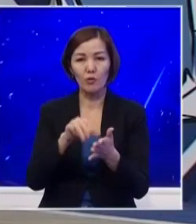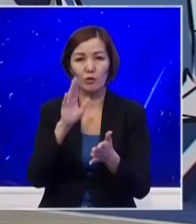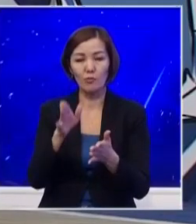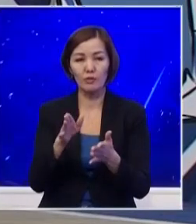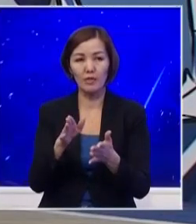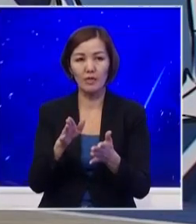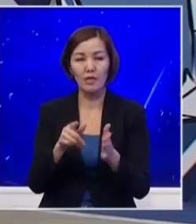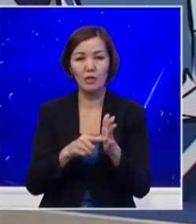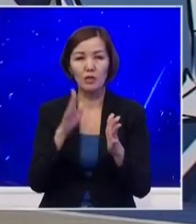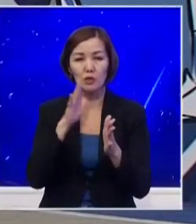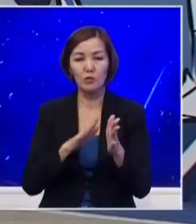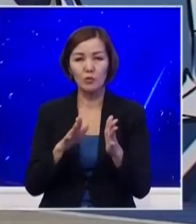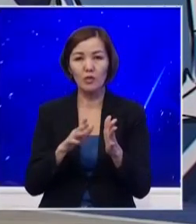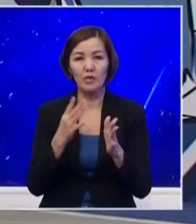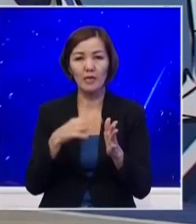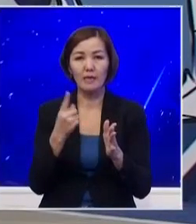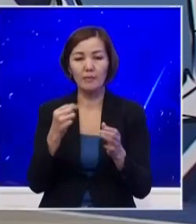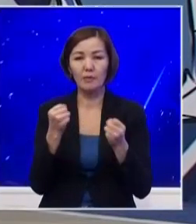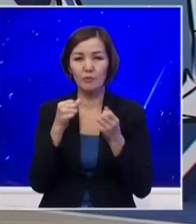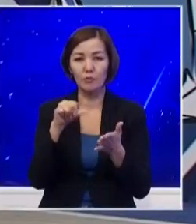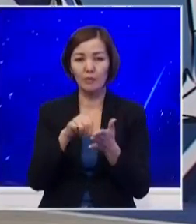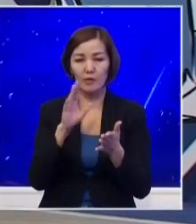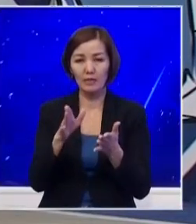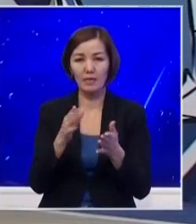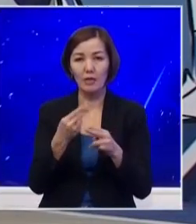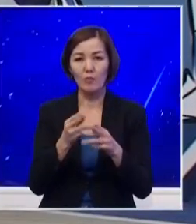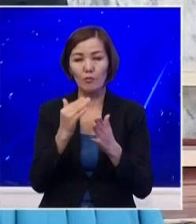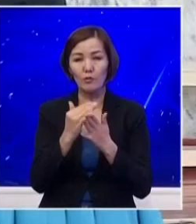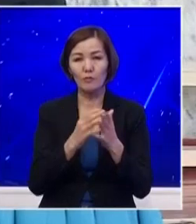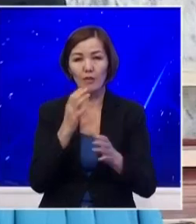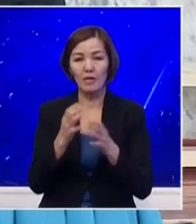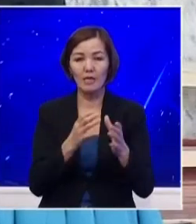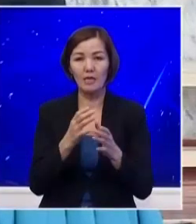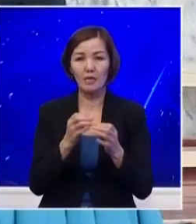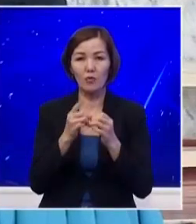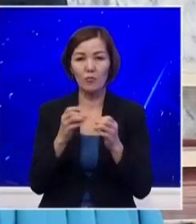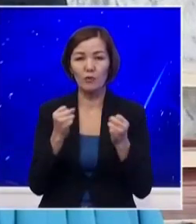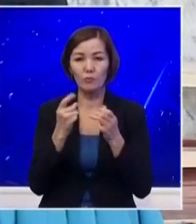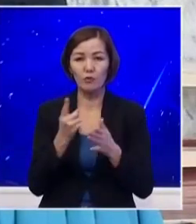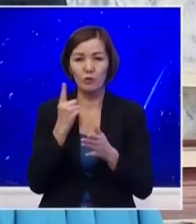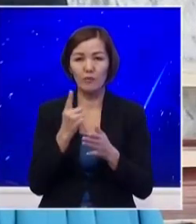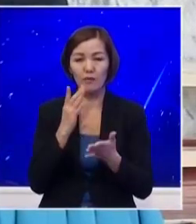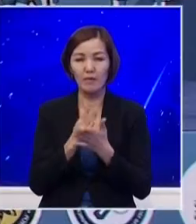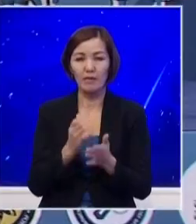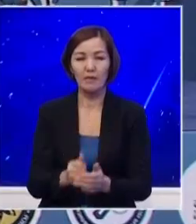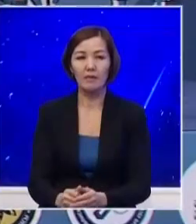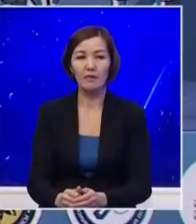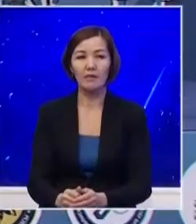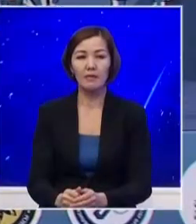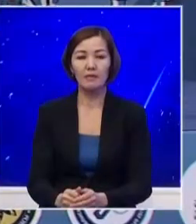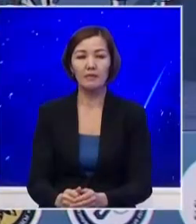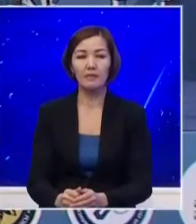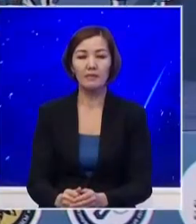болады. Жетісулықтар сапынан 41 атлет бәсекеге түседі. Бұл тізімде бір халықаралық дәрежедегі 11 спорт шебері бар.